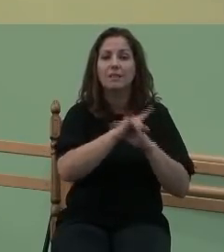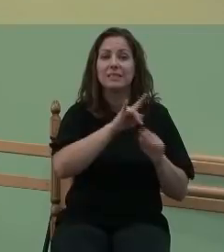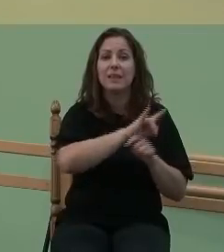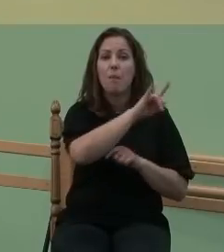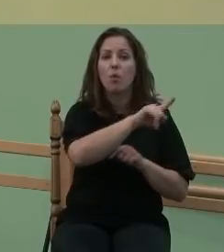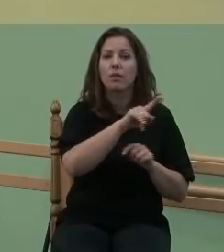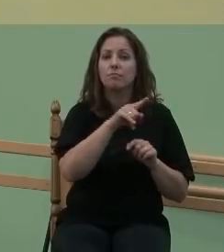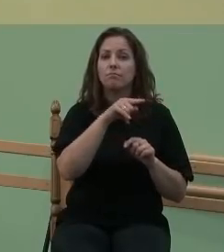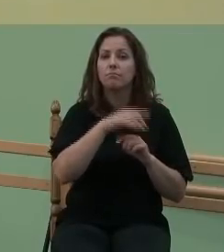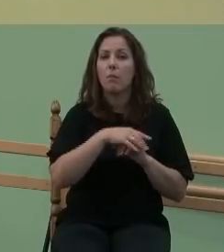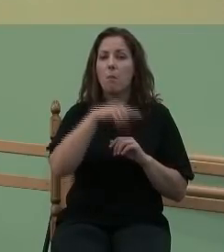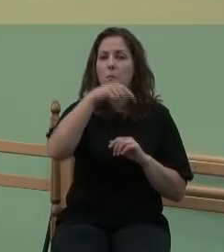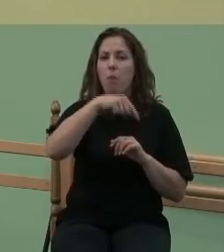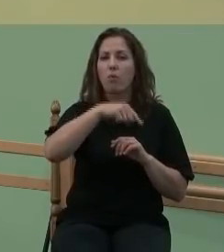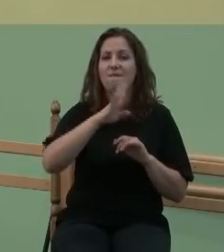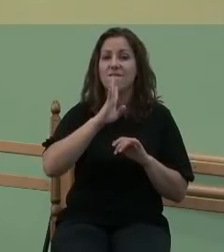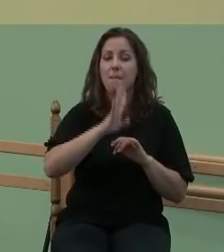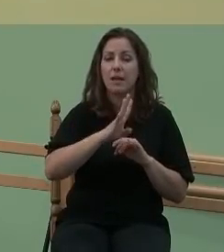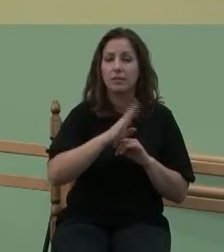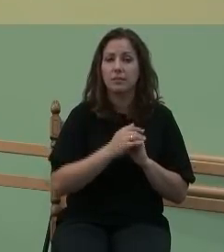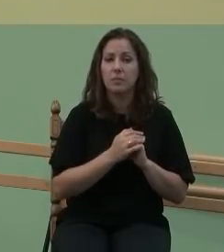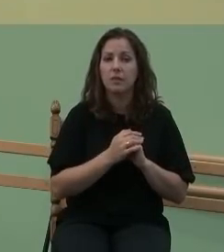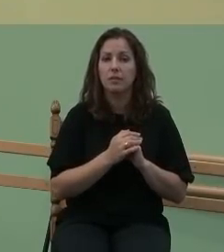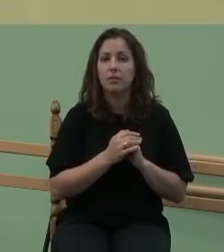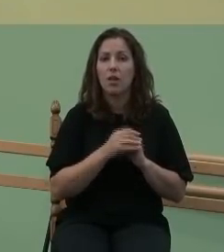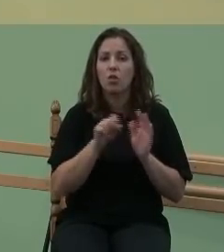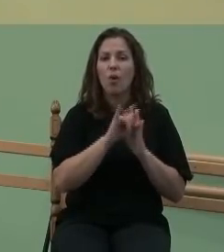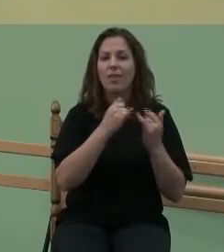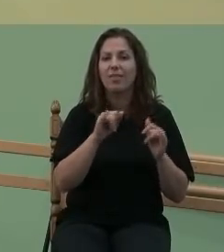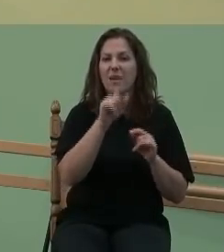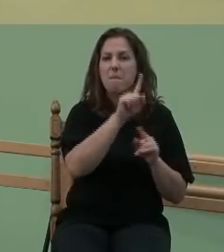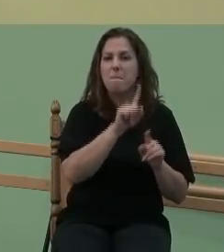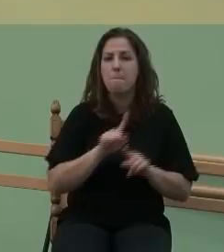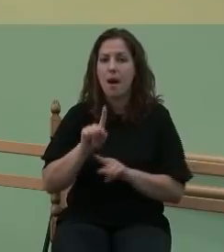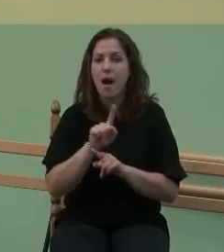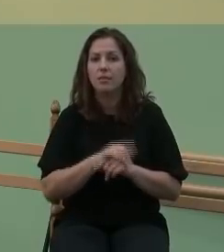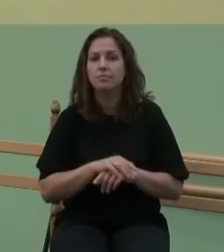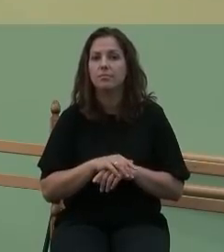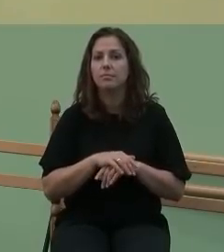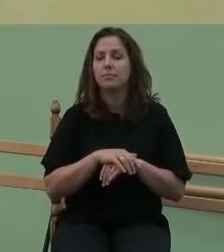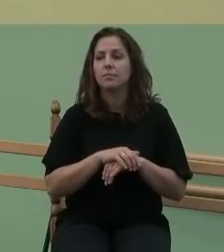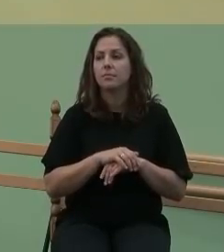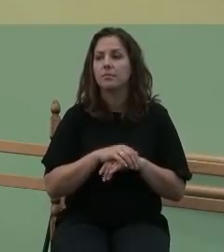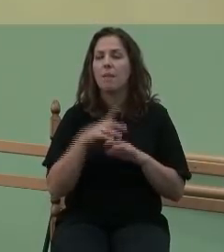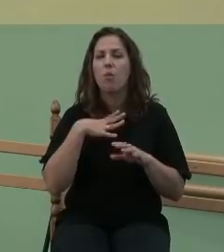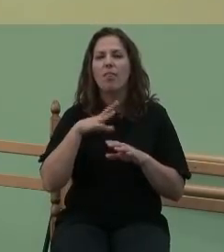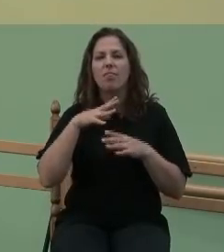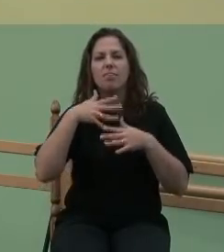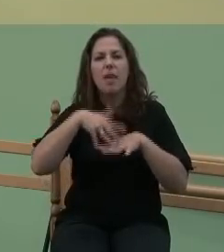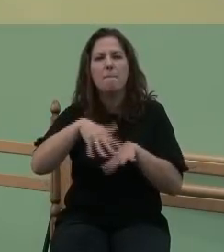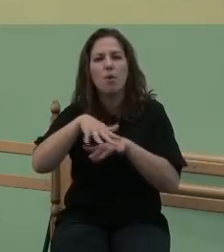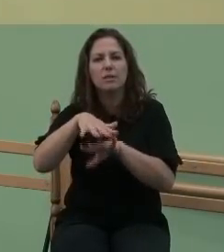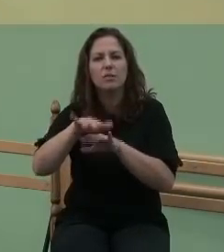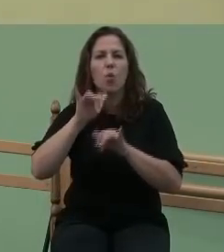samolotami linii południowo amerykańskich do innych krajów. Szły w szeregach zorganizowanej demonstracji